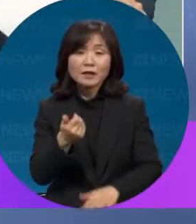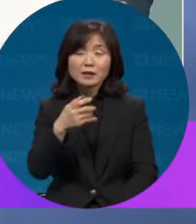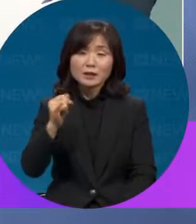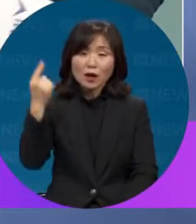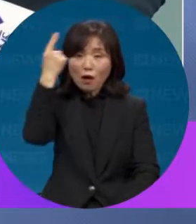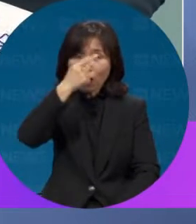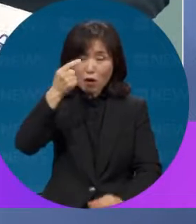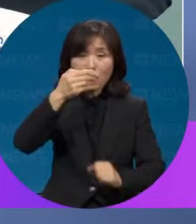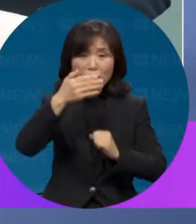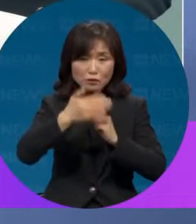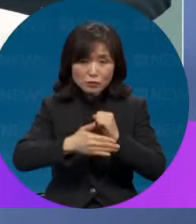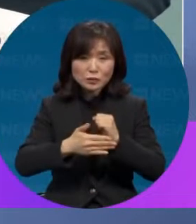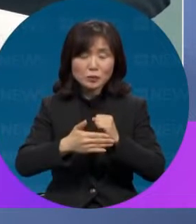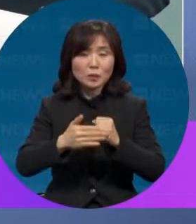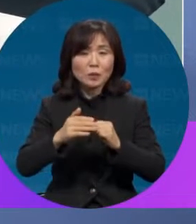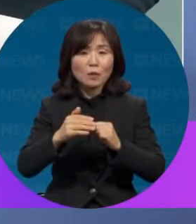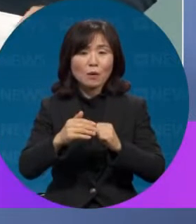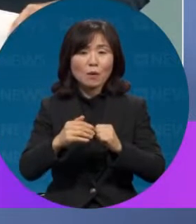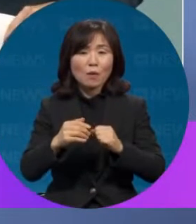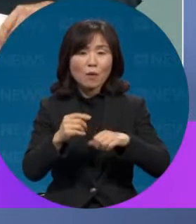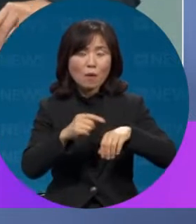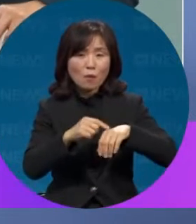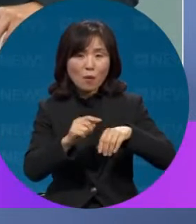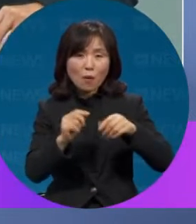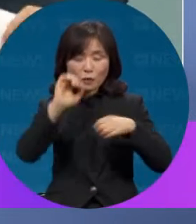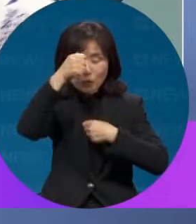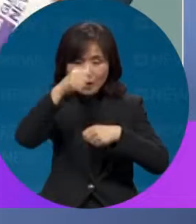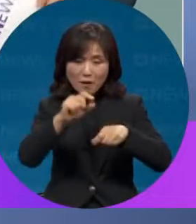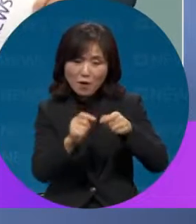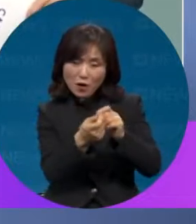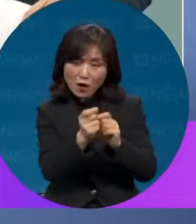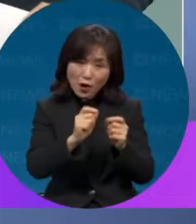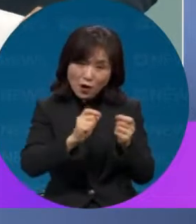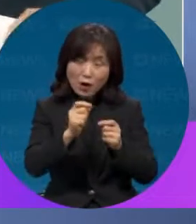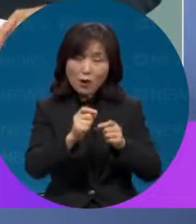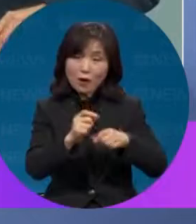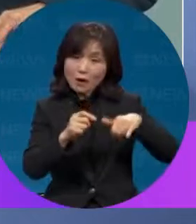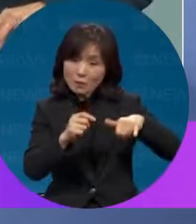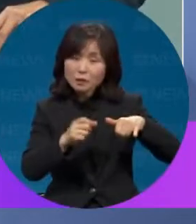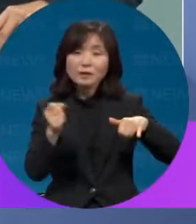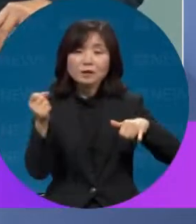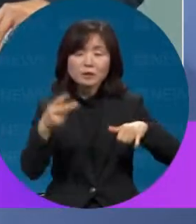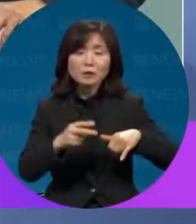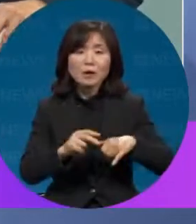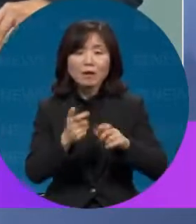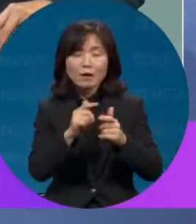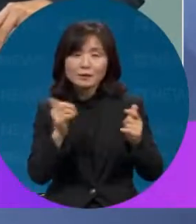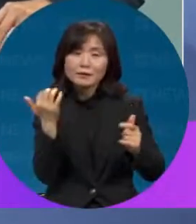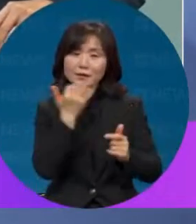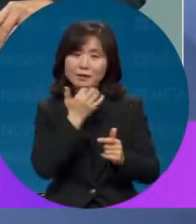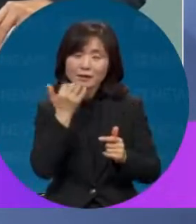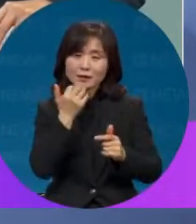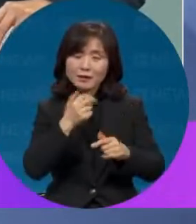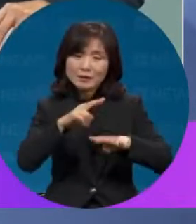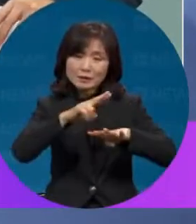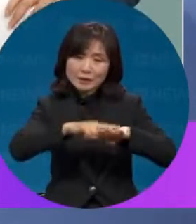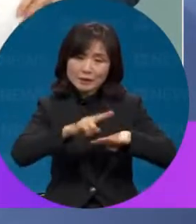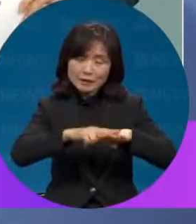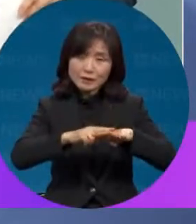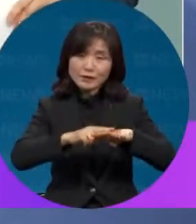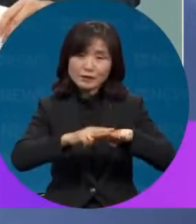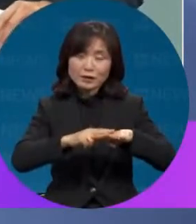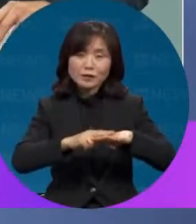이 운동화 끈을 묶는 모습이 찍힌 작은 손가방 과 이 또 다른 사진에는 알록달록한 샌들과 의한 이 얼굴이 찍힌